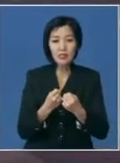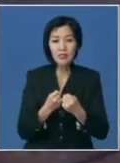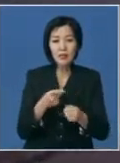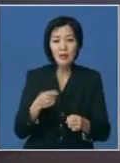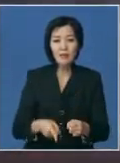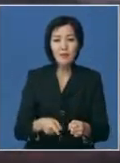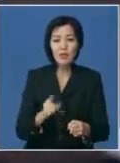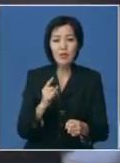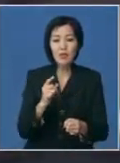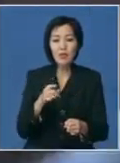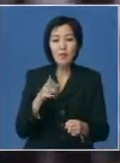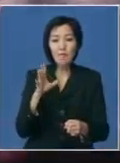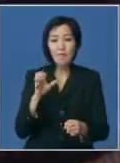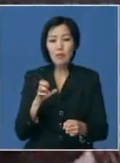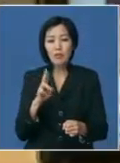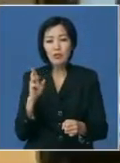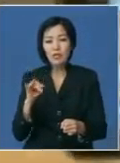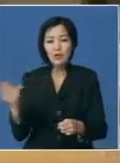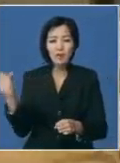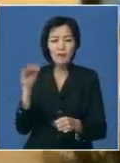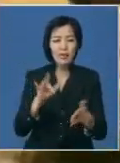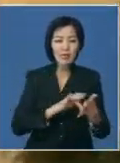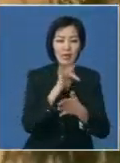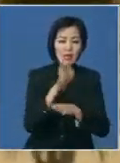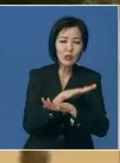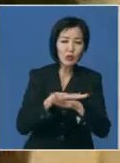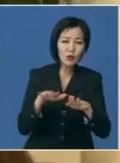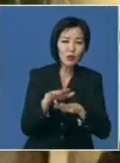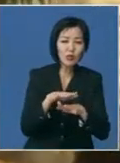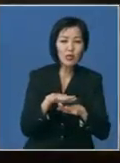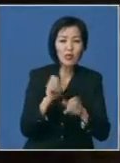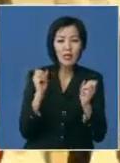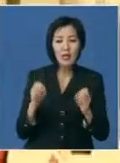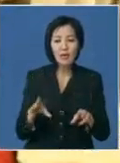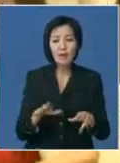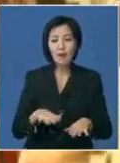1,5 шақырым қашықтықта орналасқан барлық қала тұрғындарын қорғау туралы шешім қабылданды. Үкімет